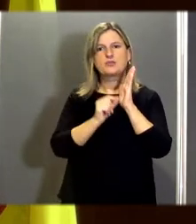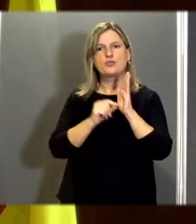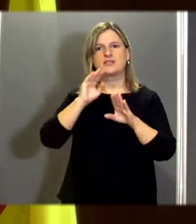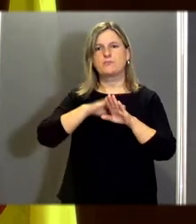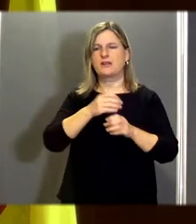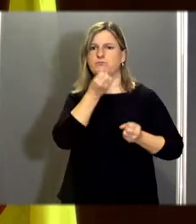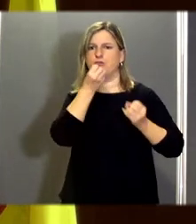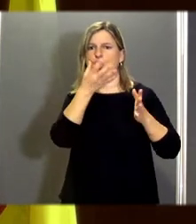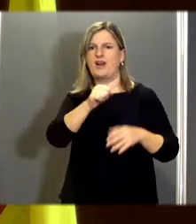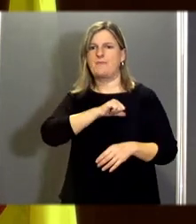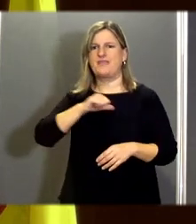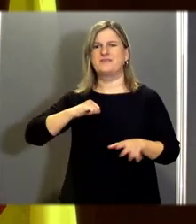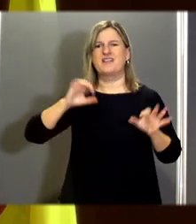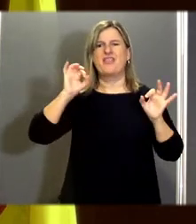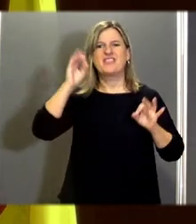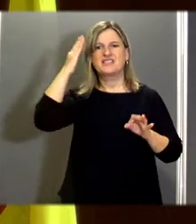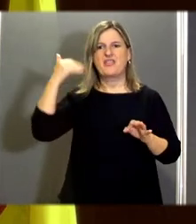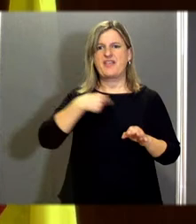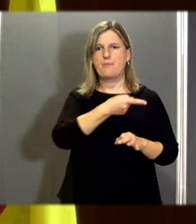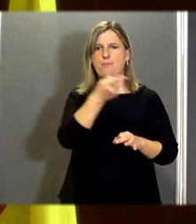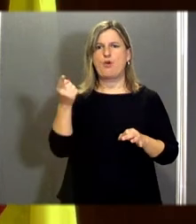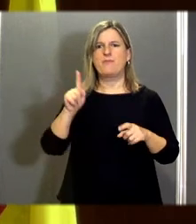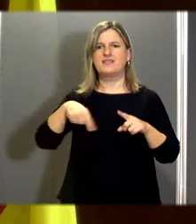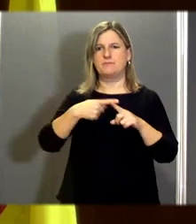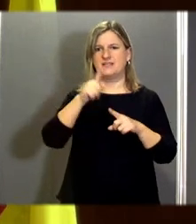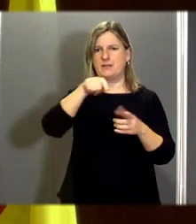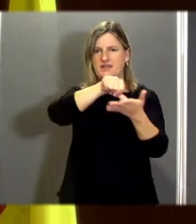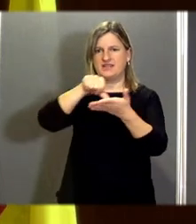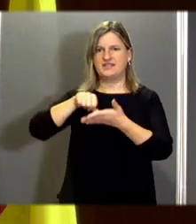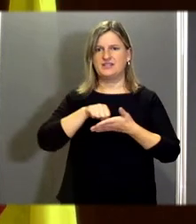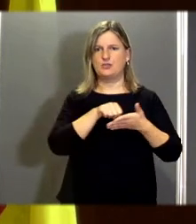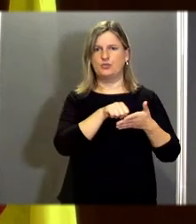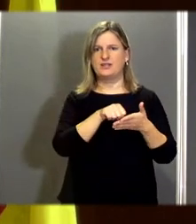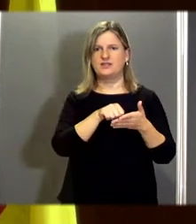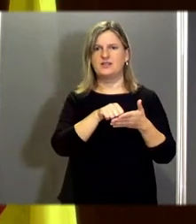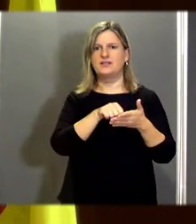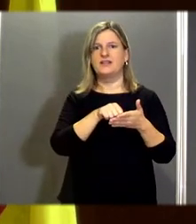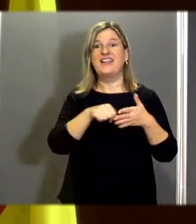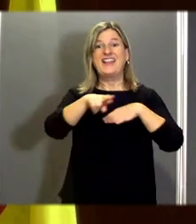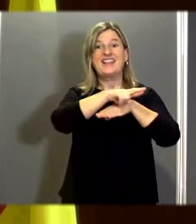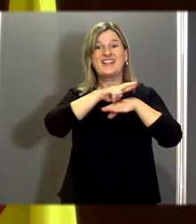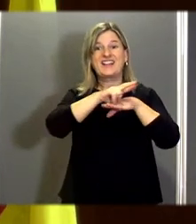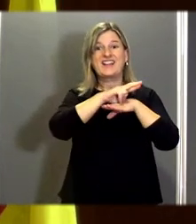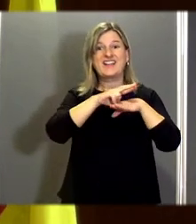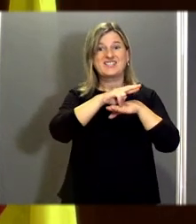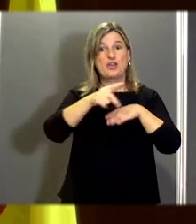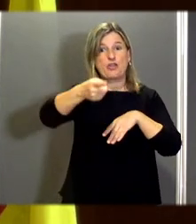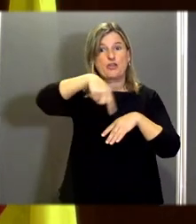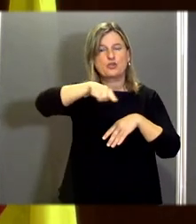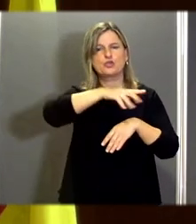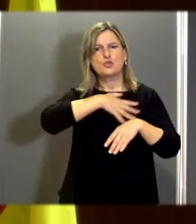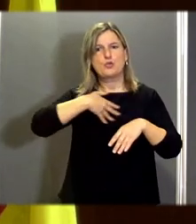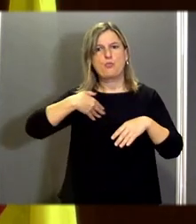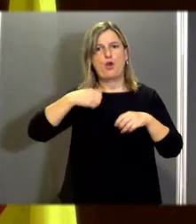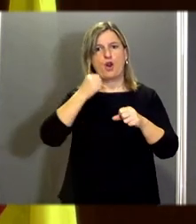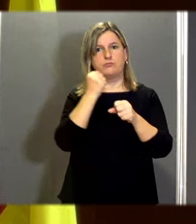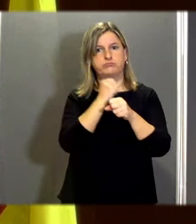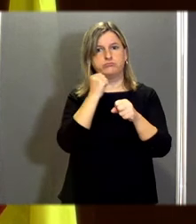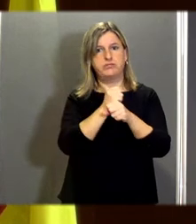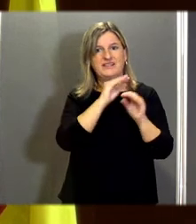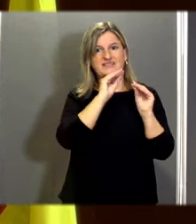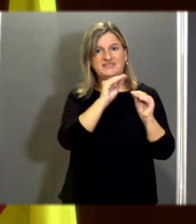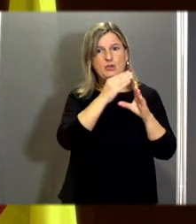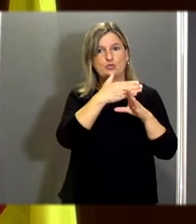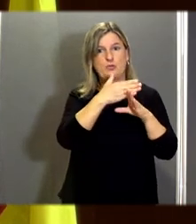la independència des de pobles i ciutats, tenint en compte els regidors que volen fer molt més que les seves respectives